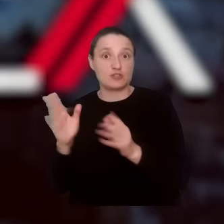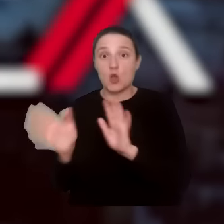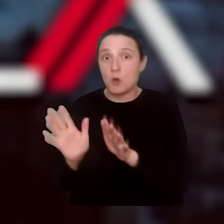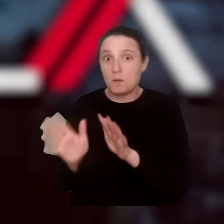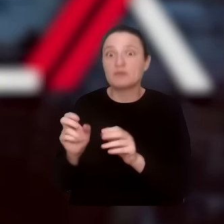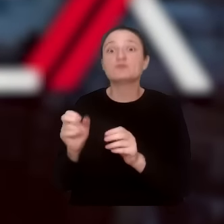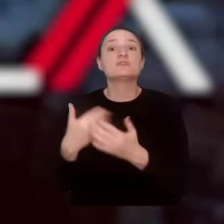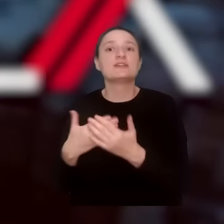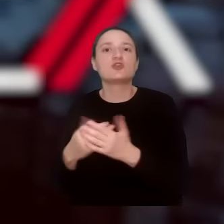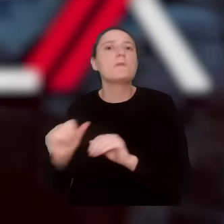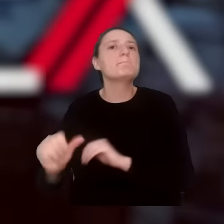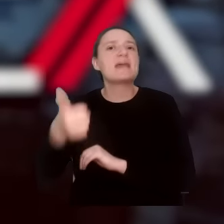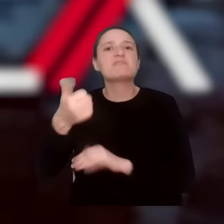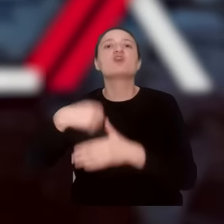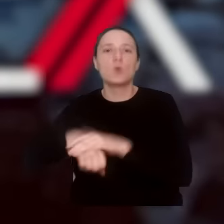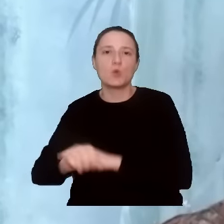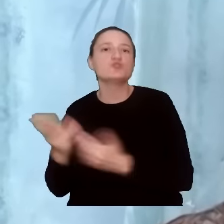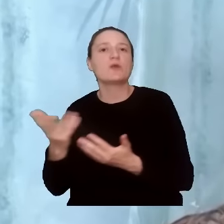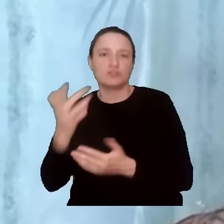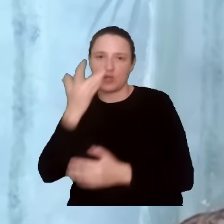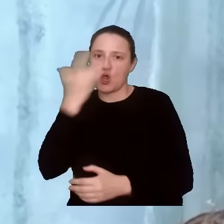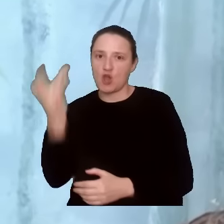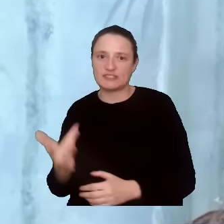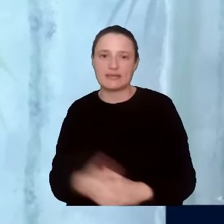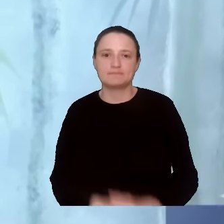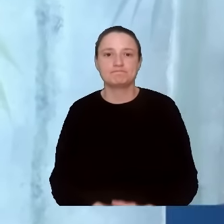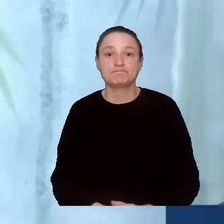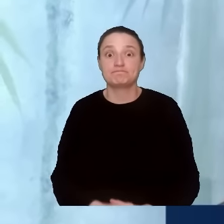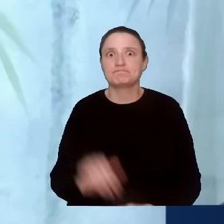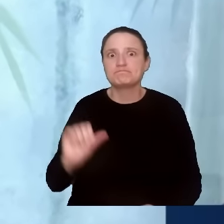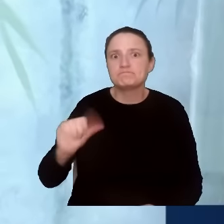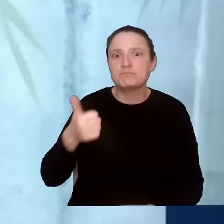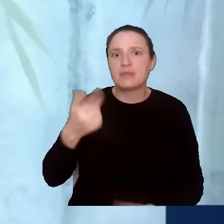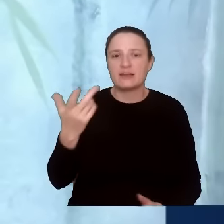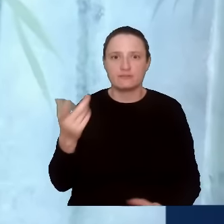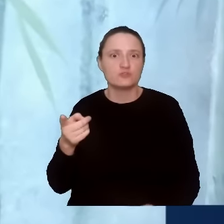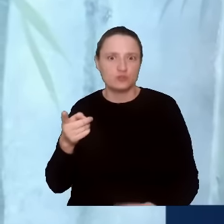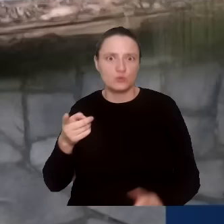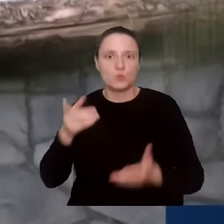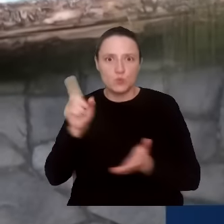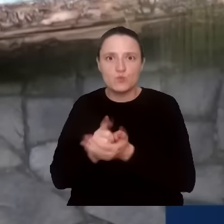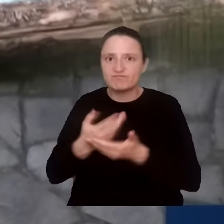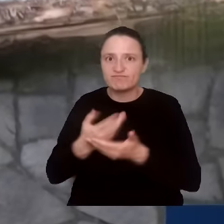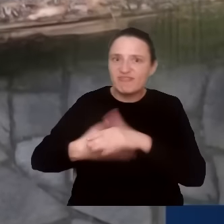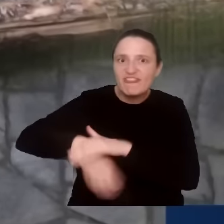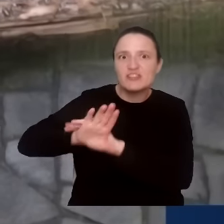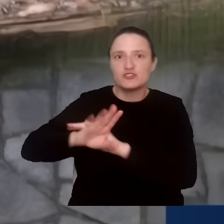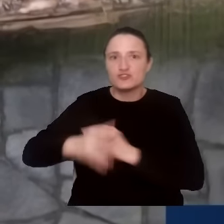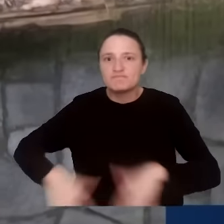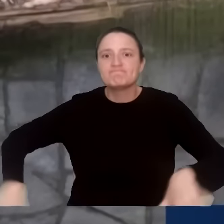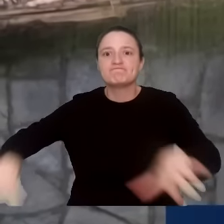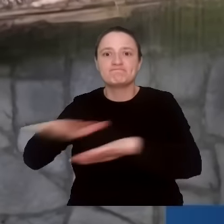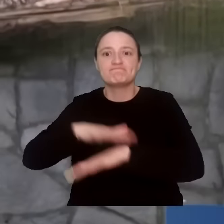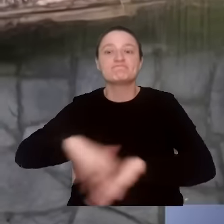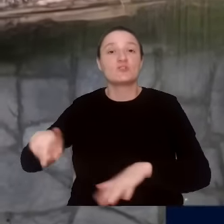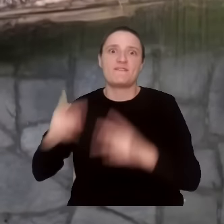jest pierwszą urodzoną w Rosji. To pierwszy wybieg tej pandy, który zgodnie z oficjalnym oświadczeniem moskiewskiego zoo stanowi